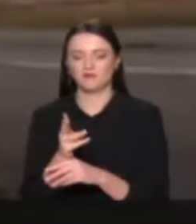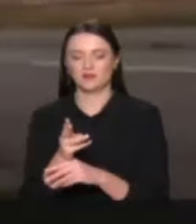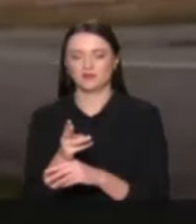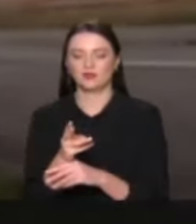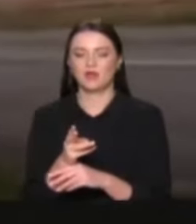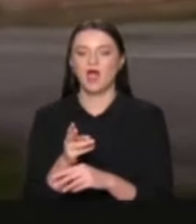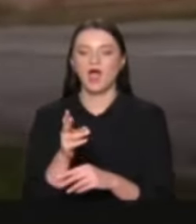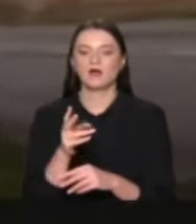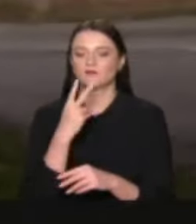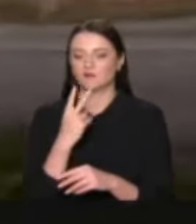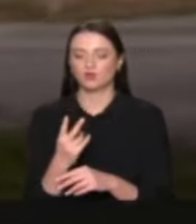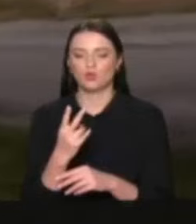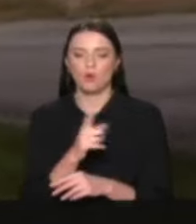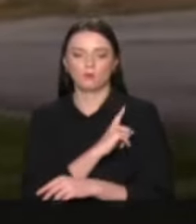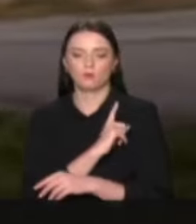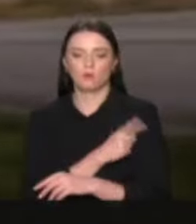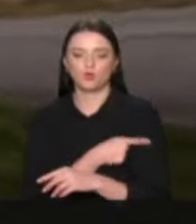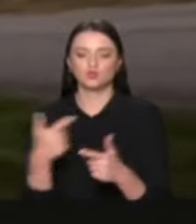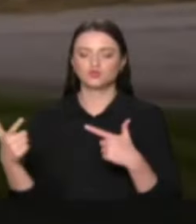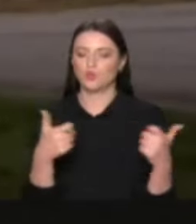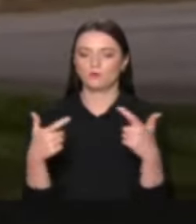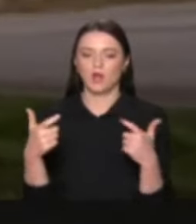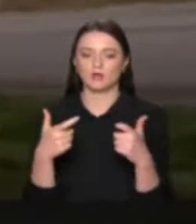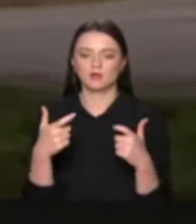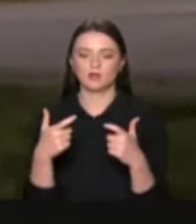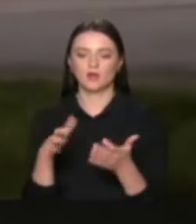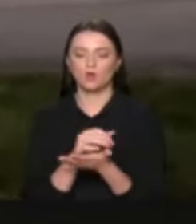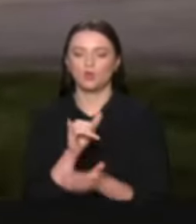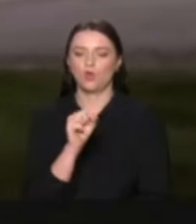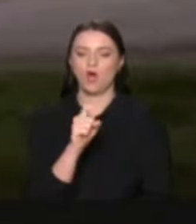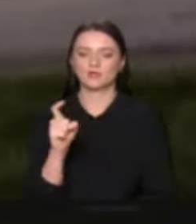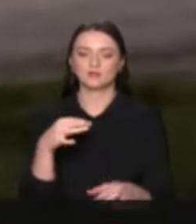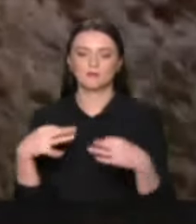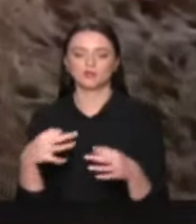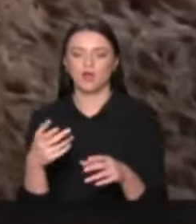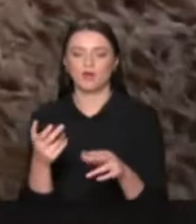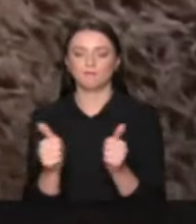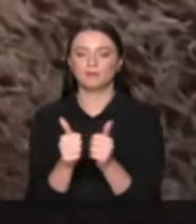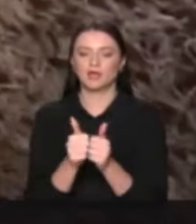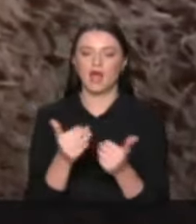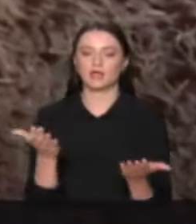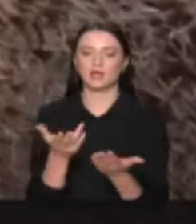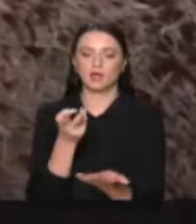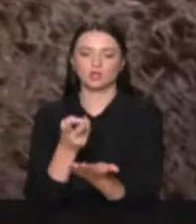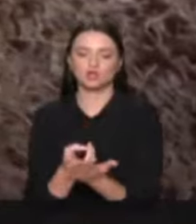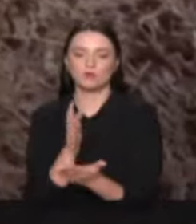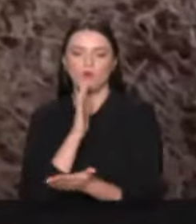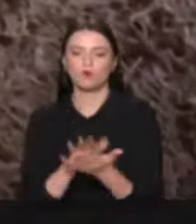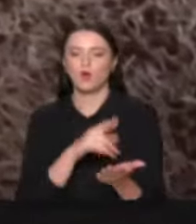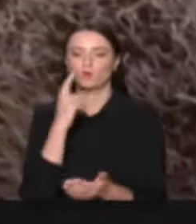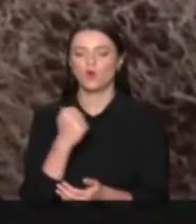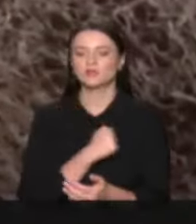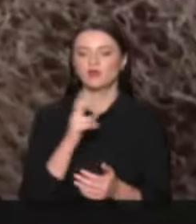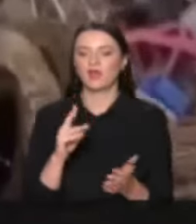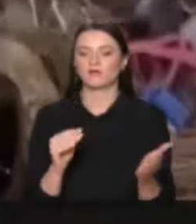І от на кадрах видно потужну перестрілку. Розбиті УАЗ та машини, біля яких лежать поранені російські військові. Як вказано, відео